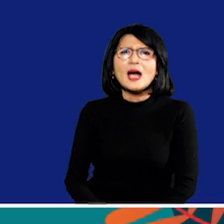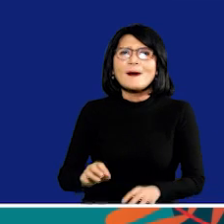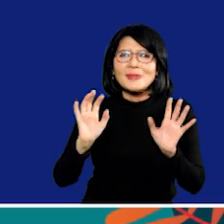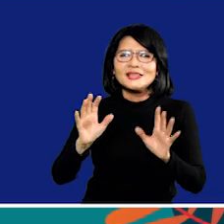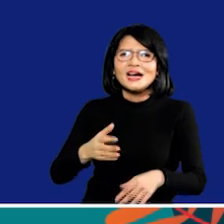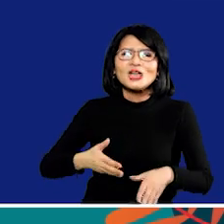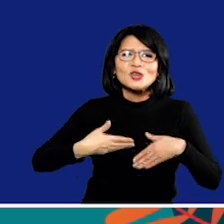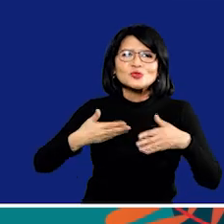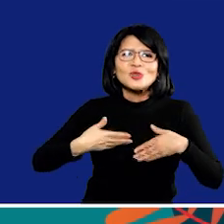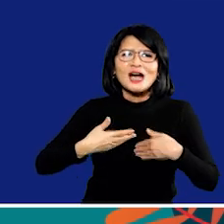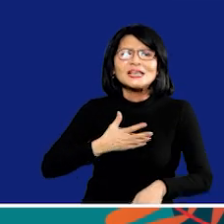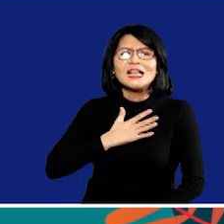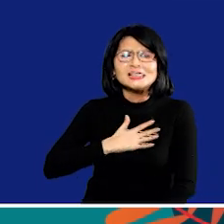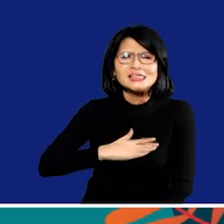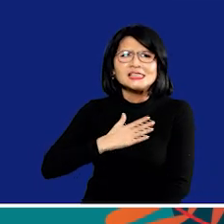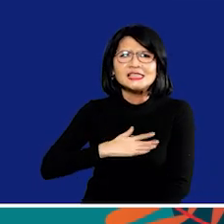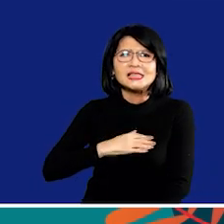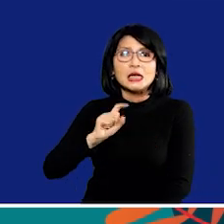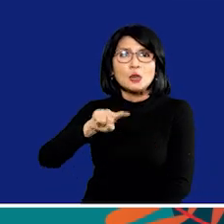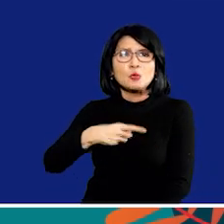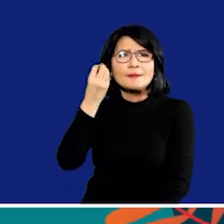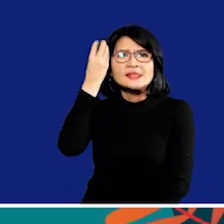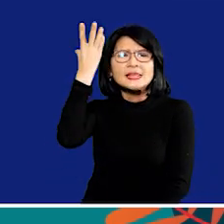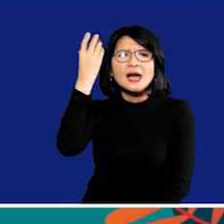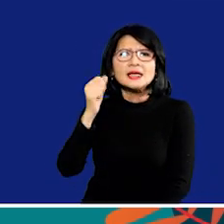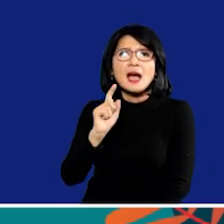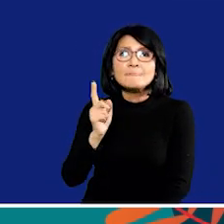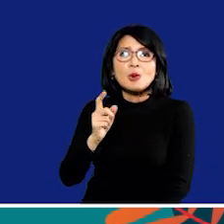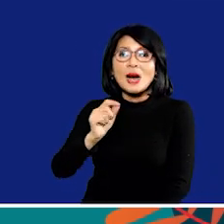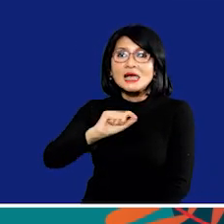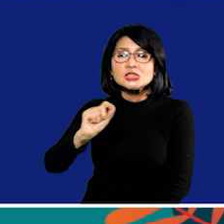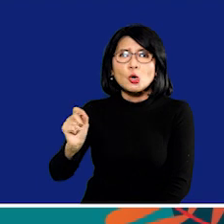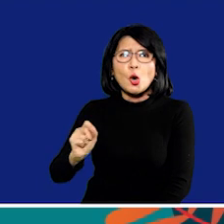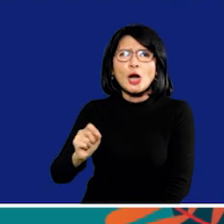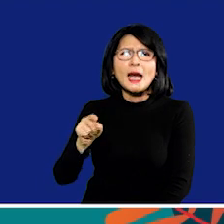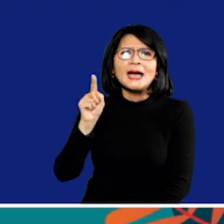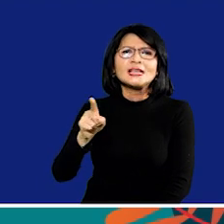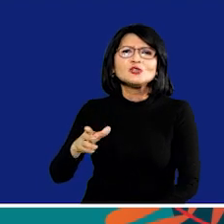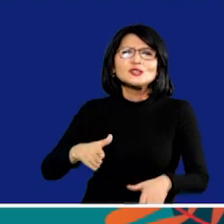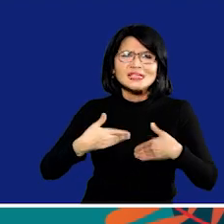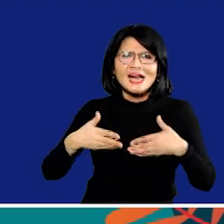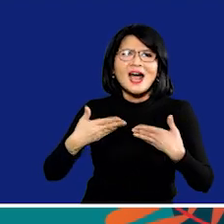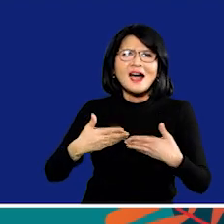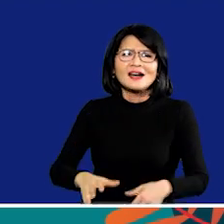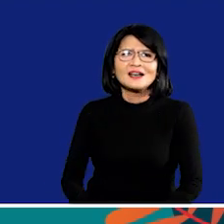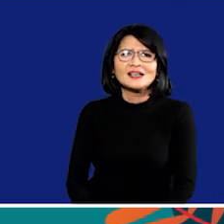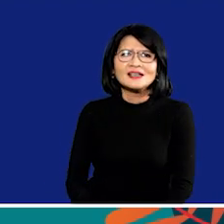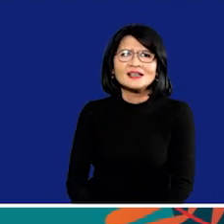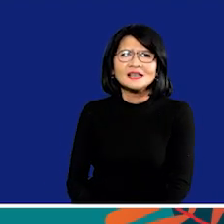sedikit susah dan senang, termasuk kami yang mulai menyadari bahwa sekolah adalah sesuatu yang